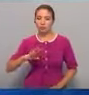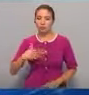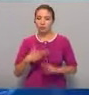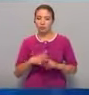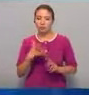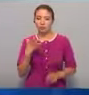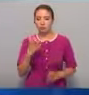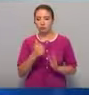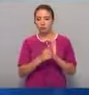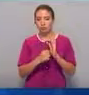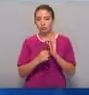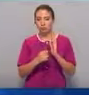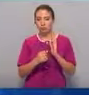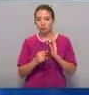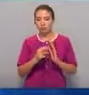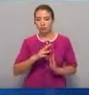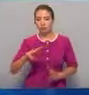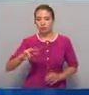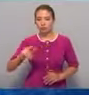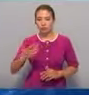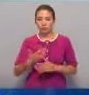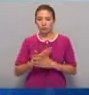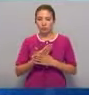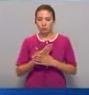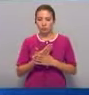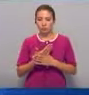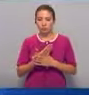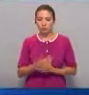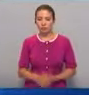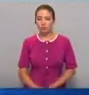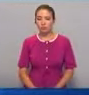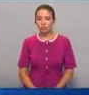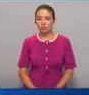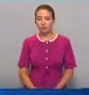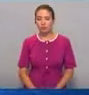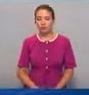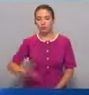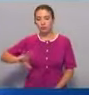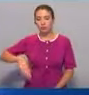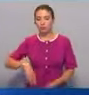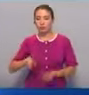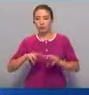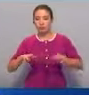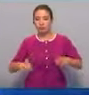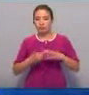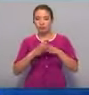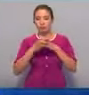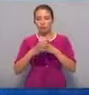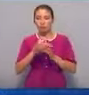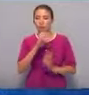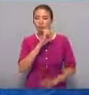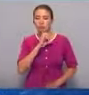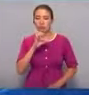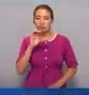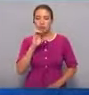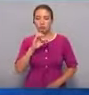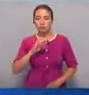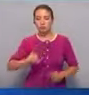бір 500-600 миллион теңге берсе ішкі орамдарға. Мұнан соң қала әкімі бастаған жұмыс тобы солтүстік шағын